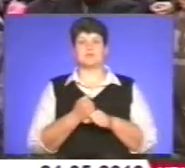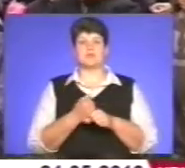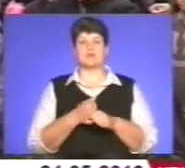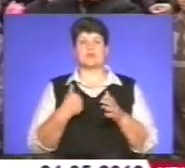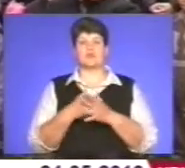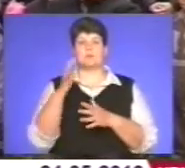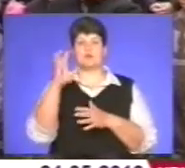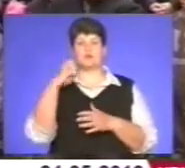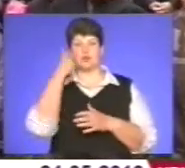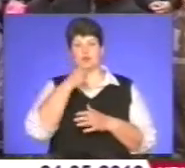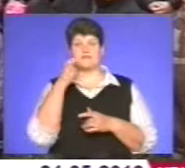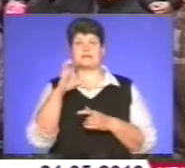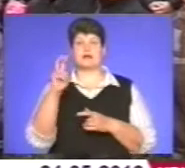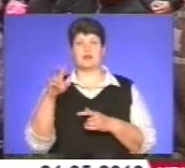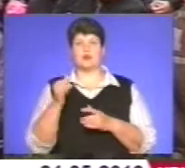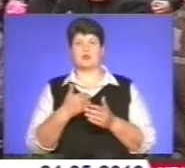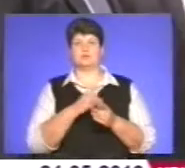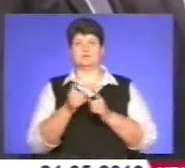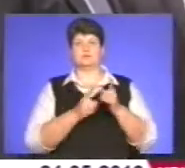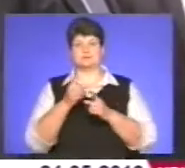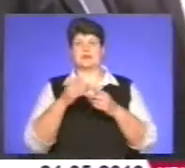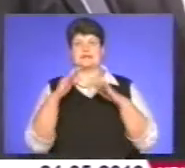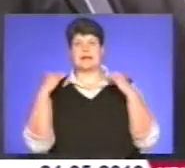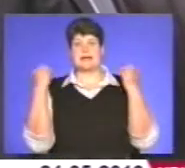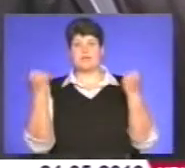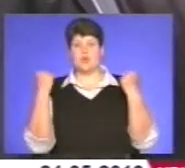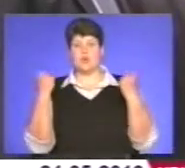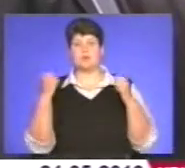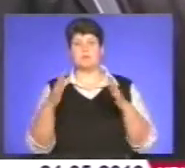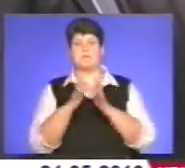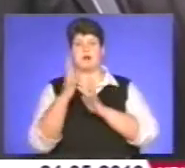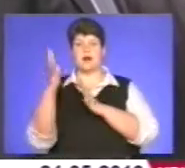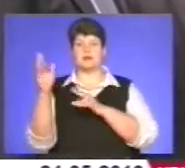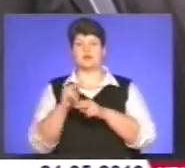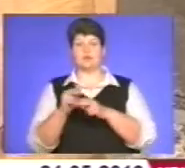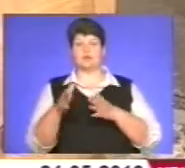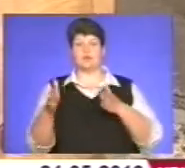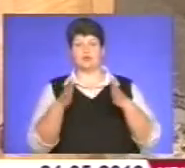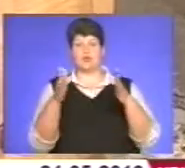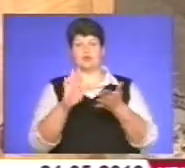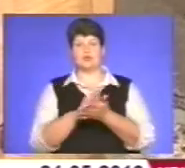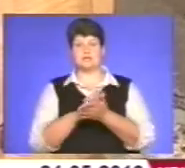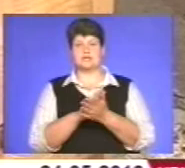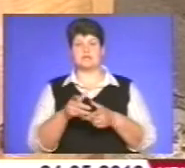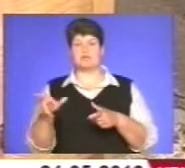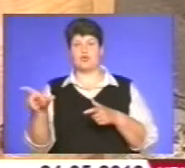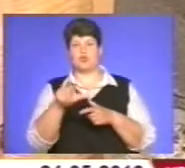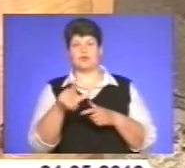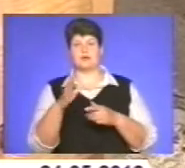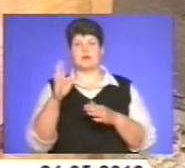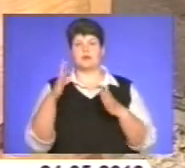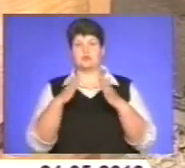500-річчя Скалата у місті планують реконструювати стадіон, парк, відремонтувати дороги, очисні споруди, фасади